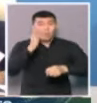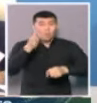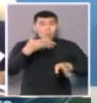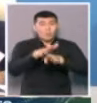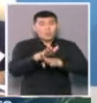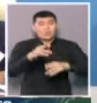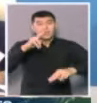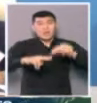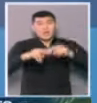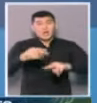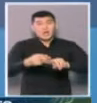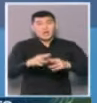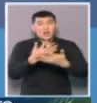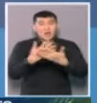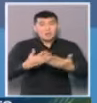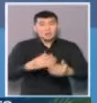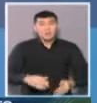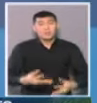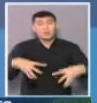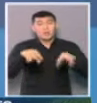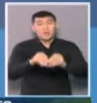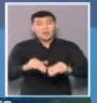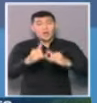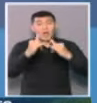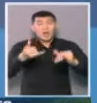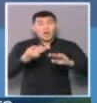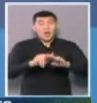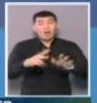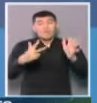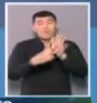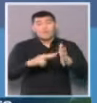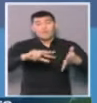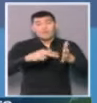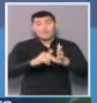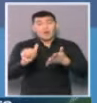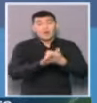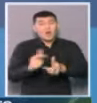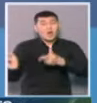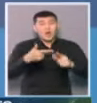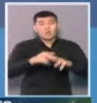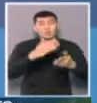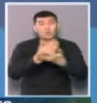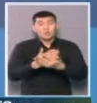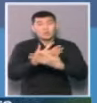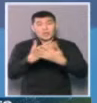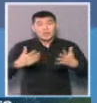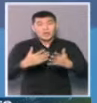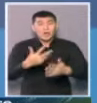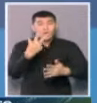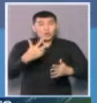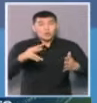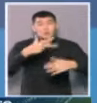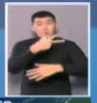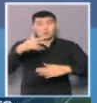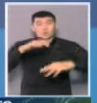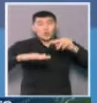строительство скотомогильника в 7 селах. Кроме того, разрабатываются 8 проектов. Инженерно-коммуникационная инфраструктура 2 жилых